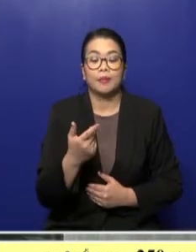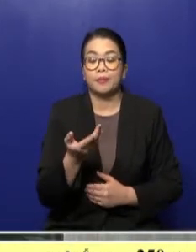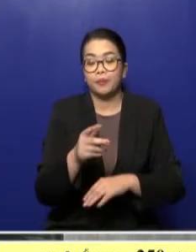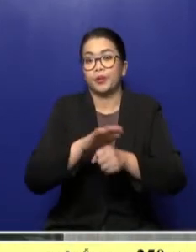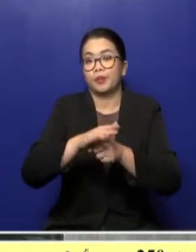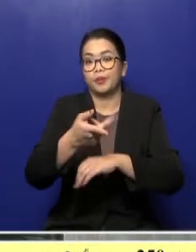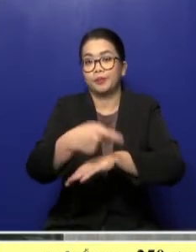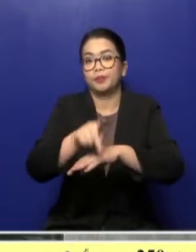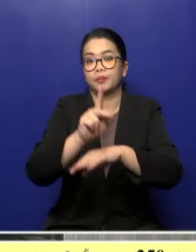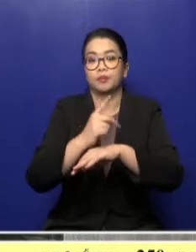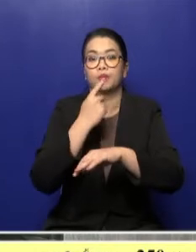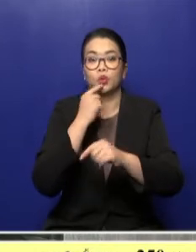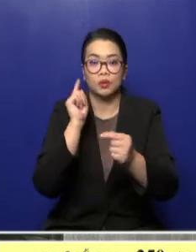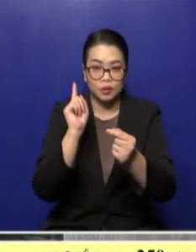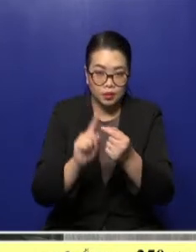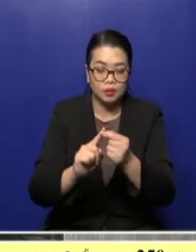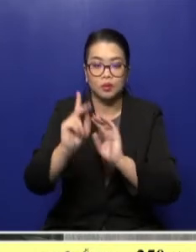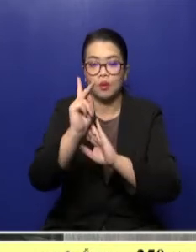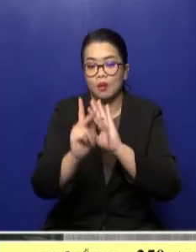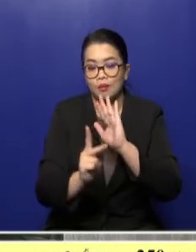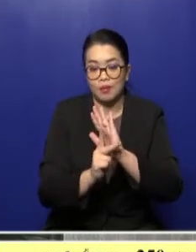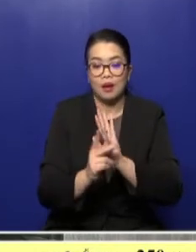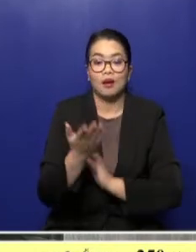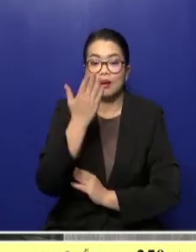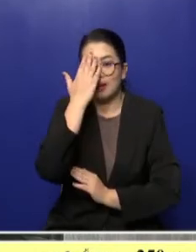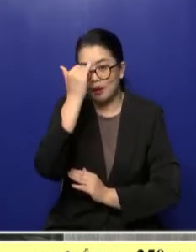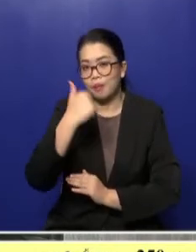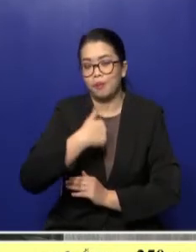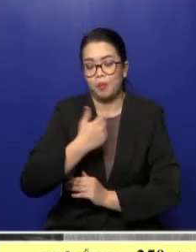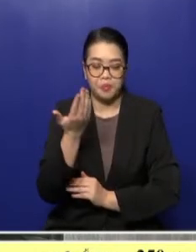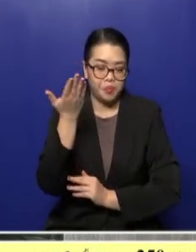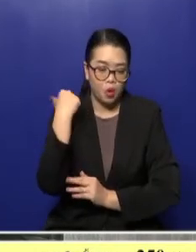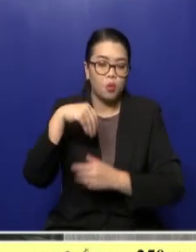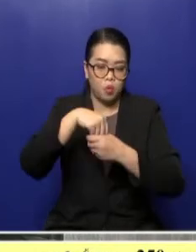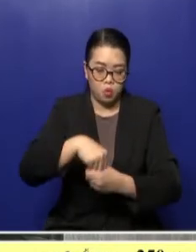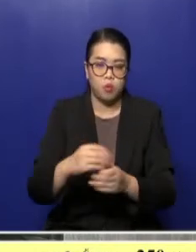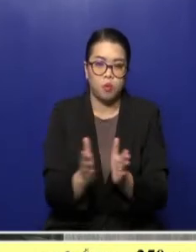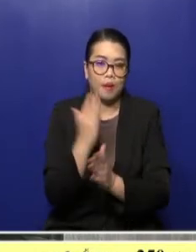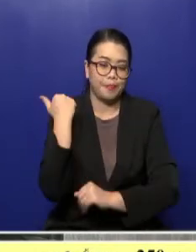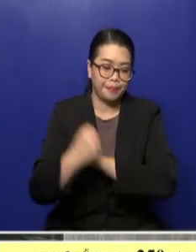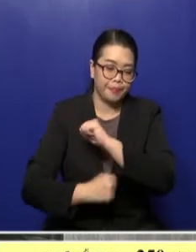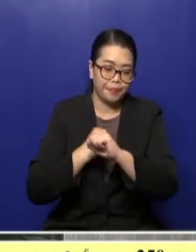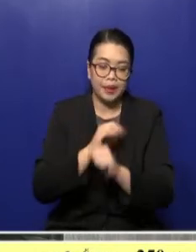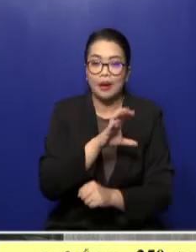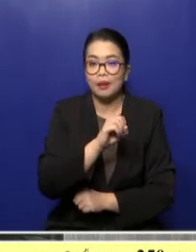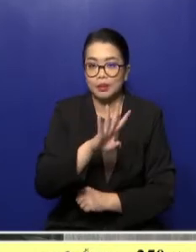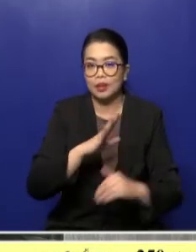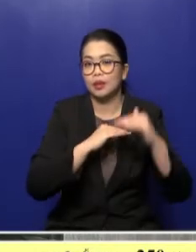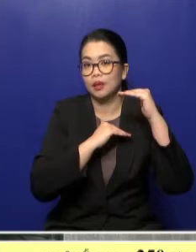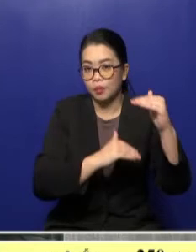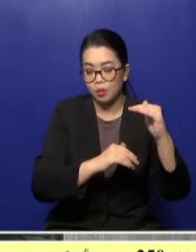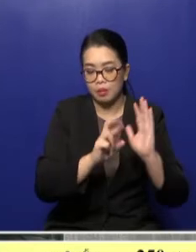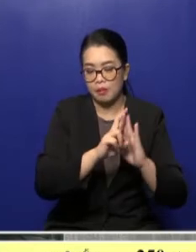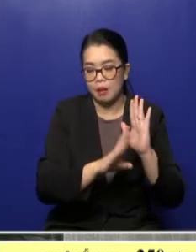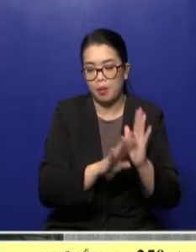เนื่องจากว่าผมอยู่ในเหตุการณ์มาตั้งแต่ปี 54ก็เรียนว่ามูลเหตุที่การกำหนดกฎหมายเป็นระบบ